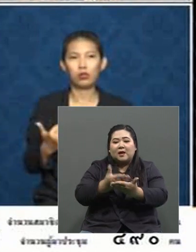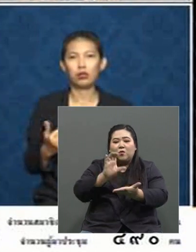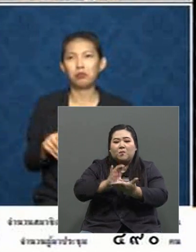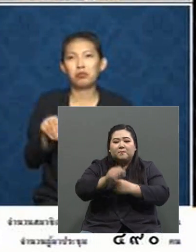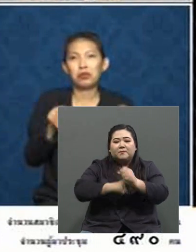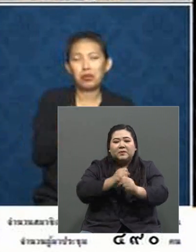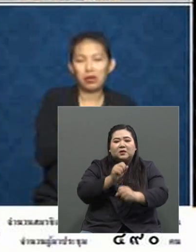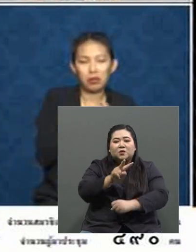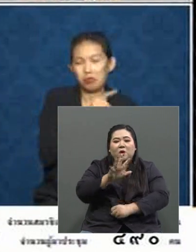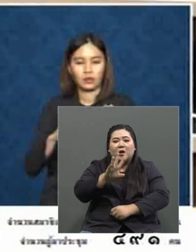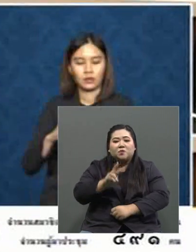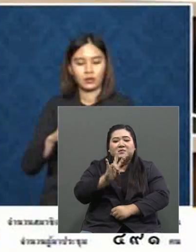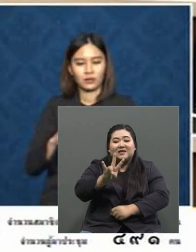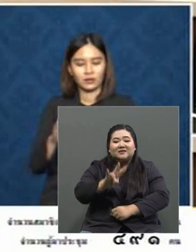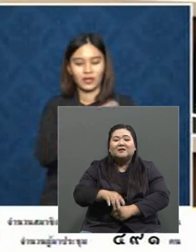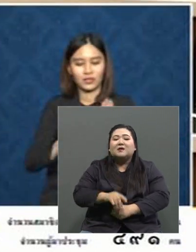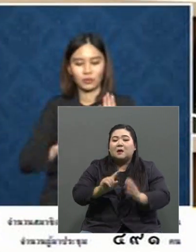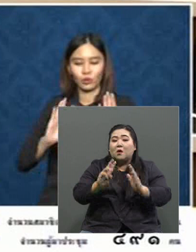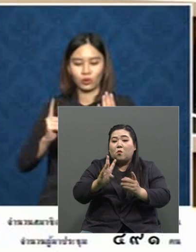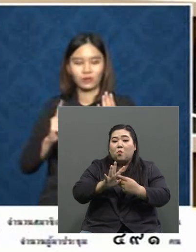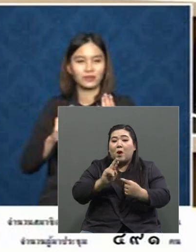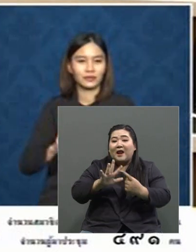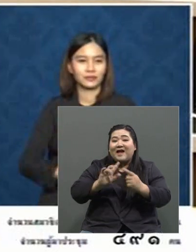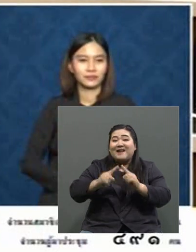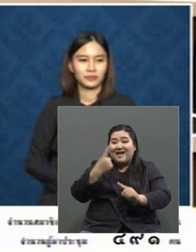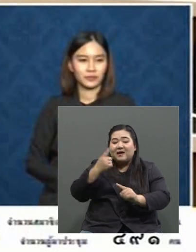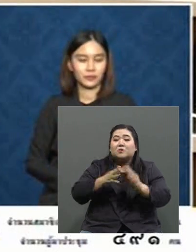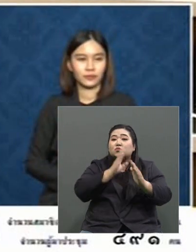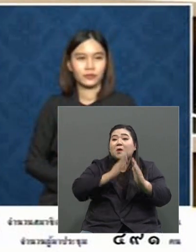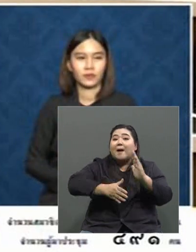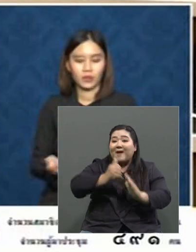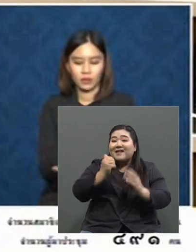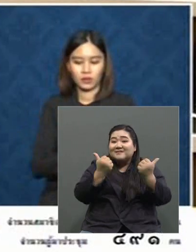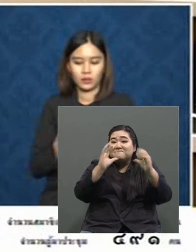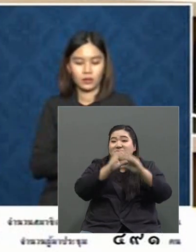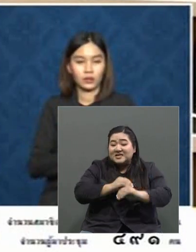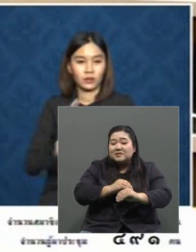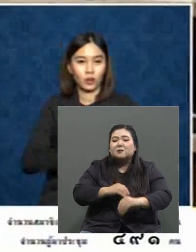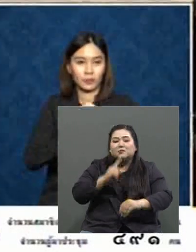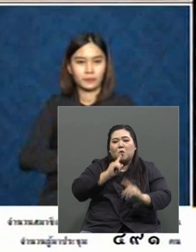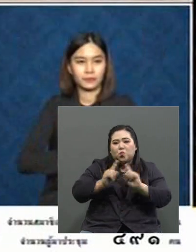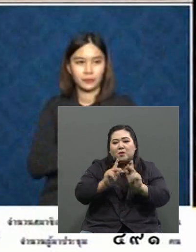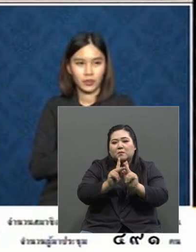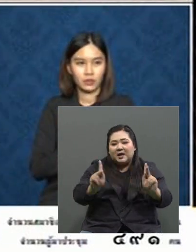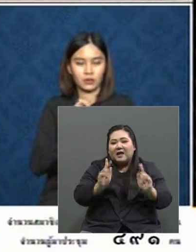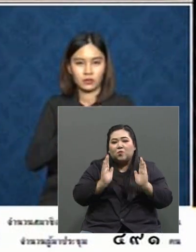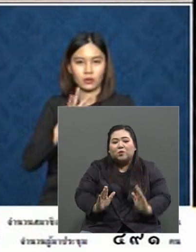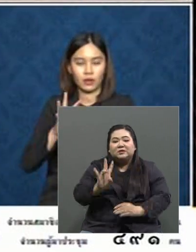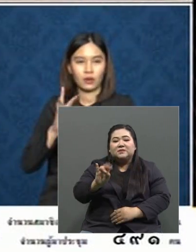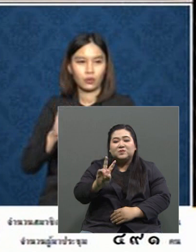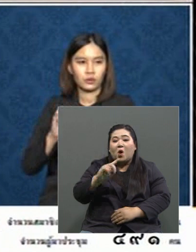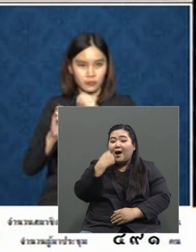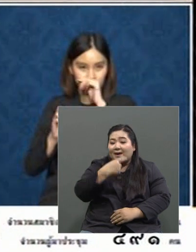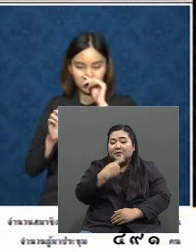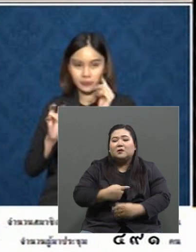สภาวาระแรกก็จะมีการตั้งคณะกรรมาธิการวิสามัญพิจารณาร่างพระราชบัญญัติงบประมาณจำนวนทั้งหมด 72คนนะครับก็ประกอบไป